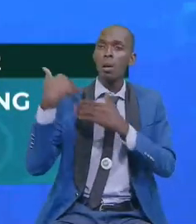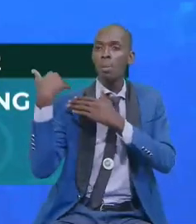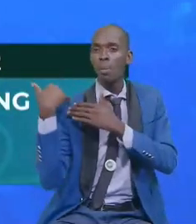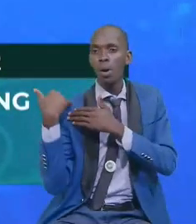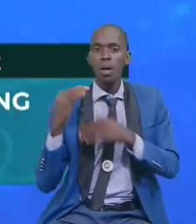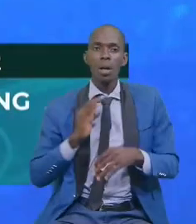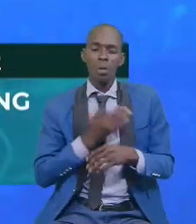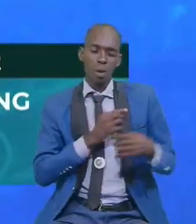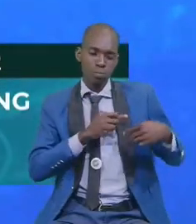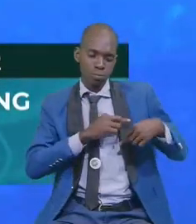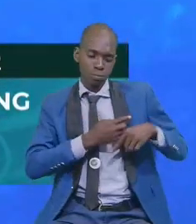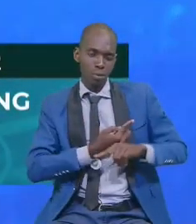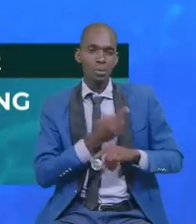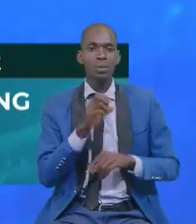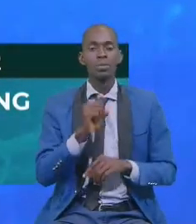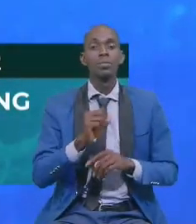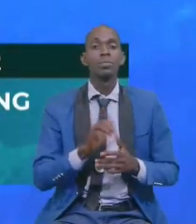Cependant, ce sont nos souffrances qu'il a portées.